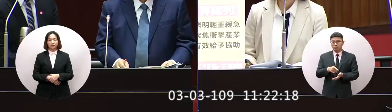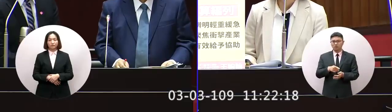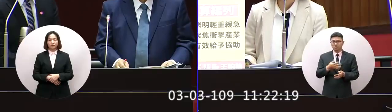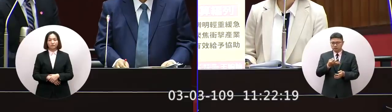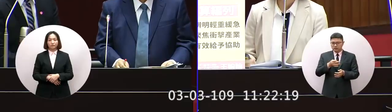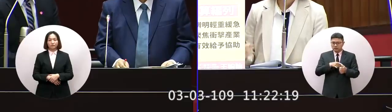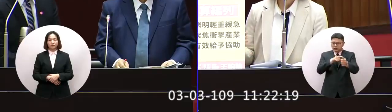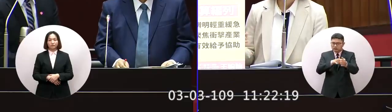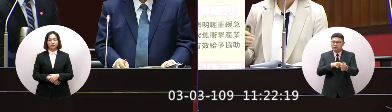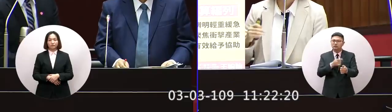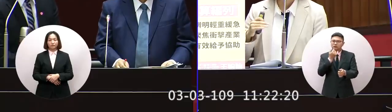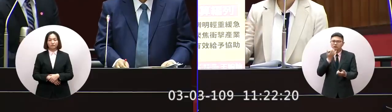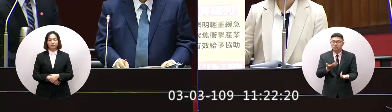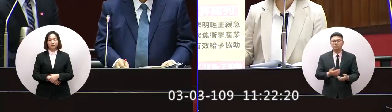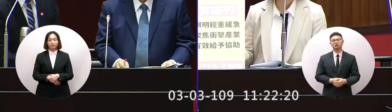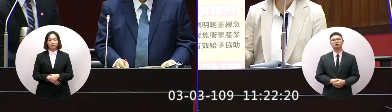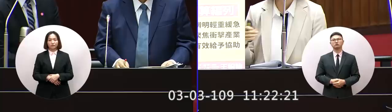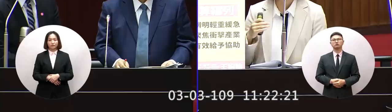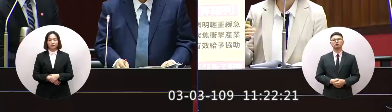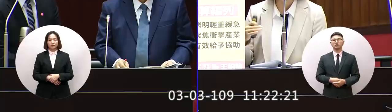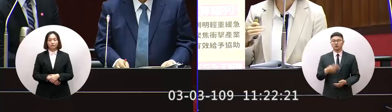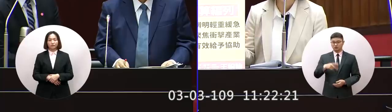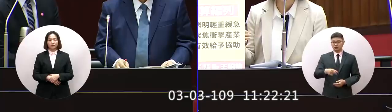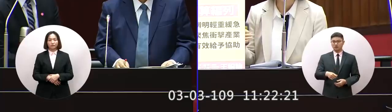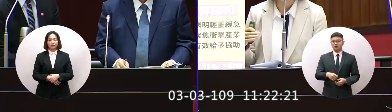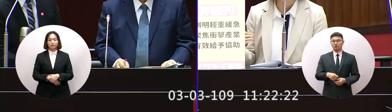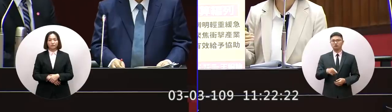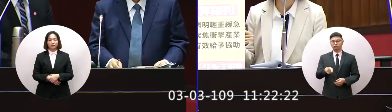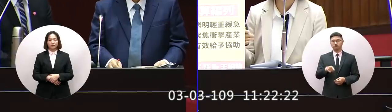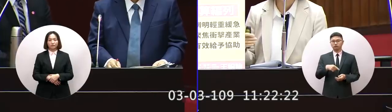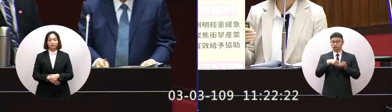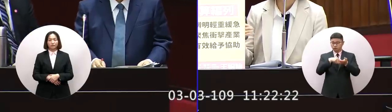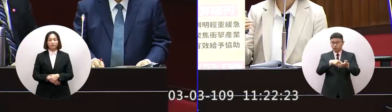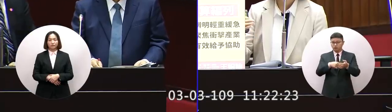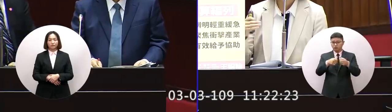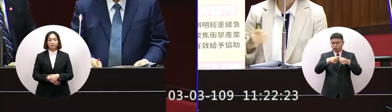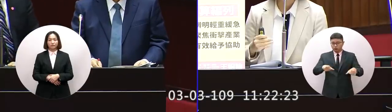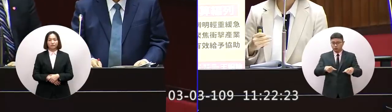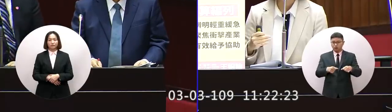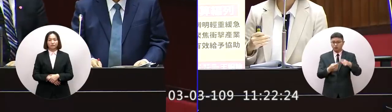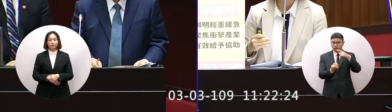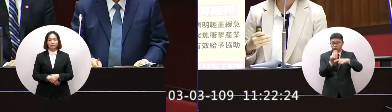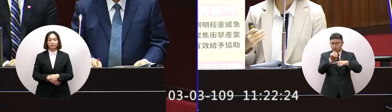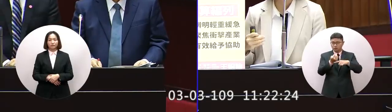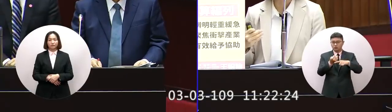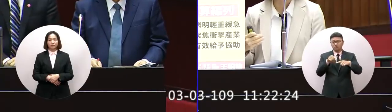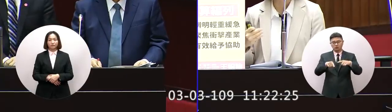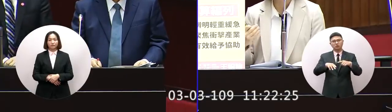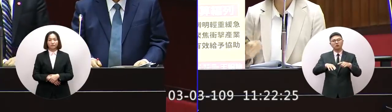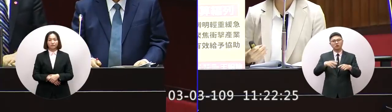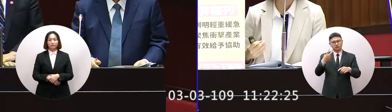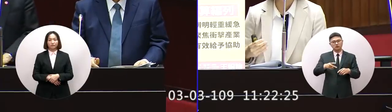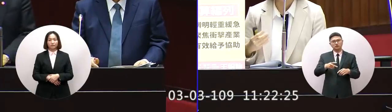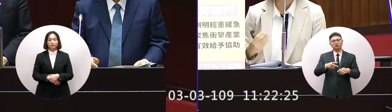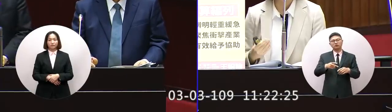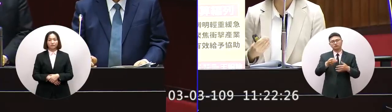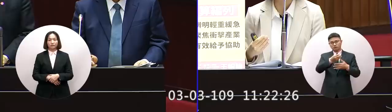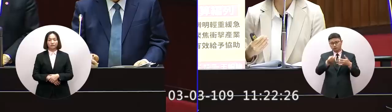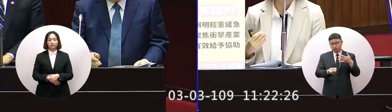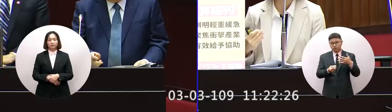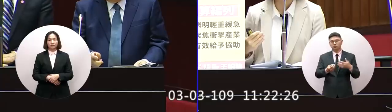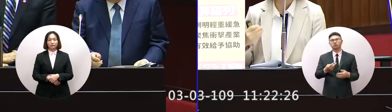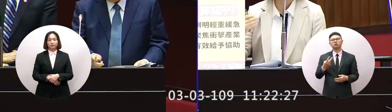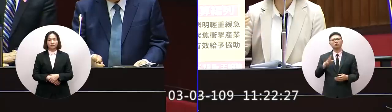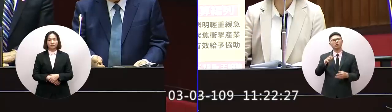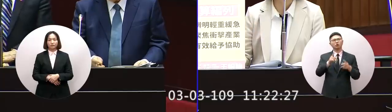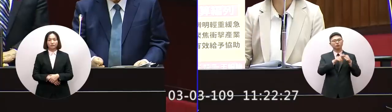办法，又或者是说在折扣的上限或折扣的下限的底线的部分是能够降低的，因为有很多中小型的店家或是摊商，